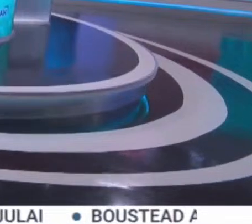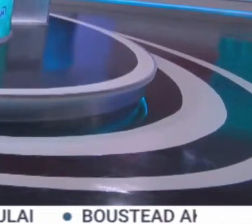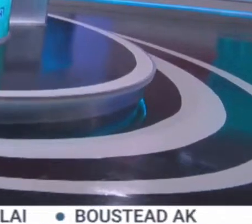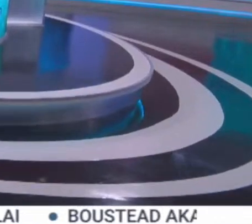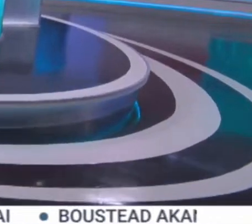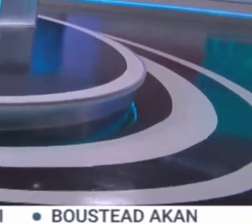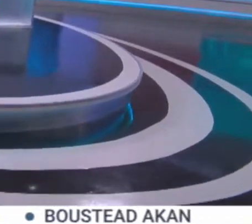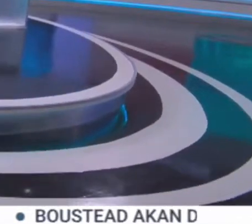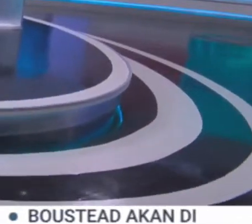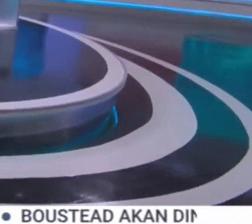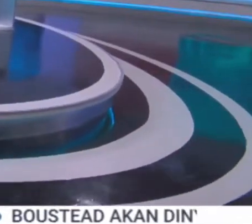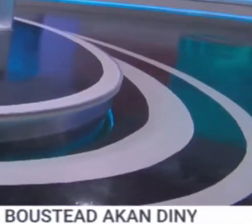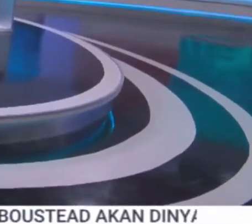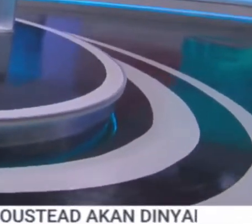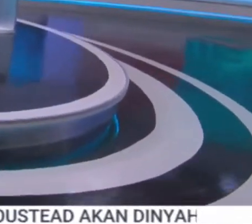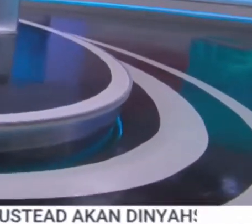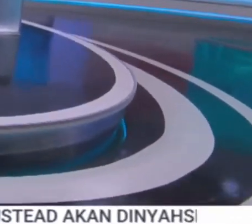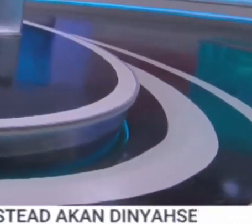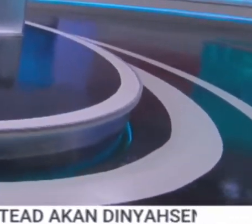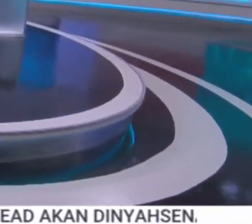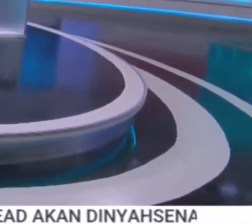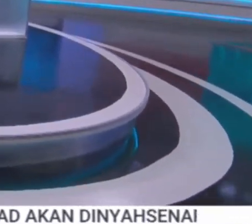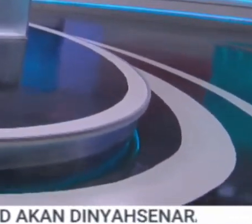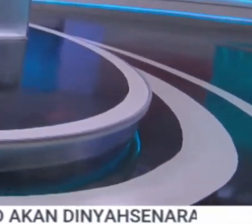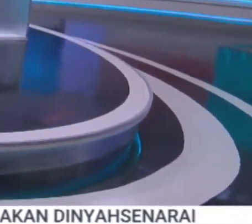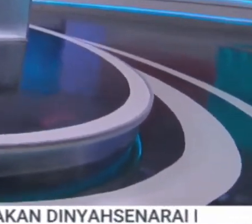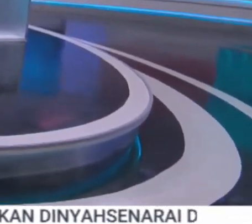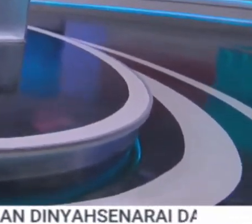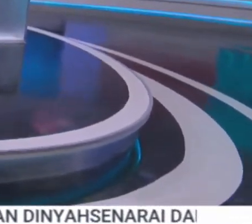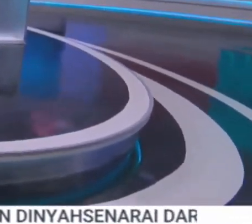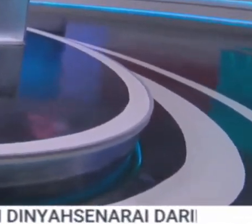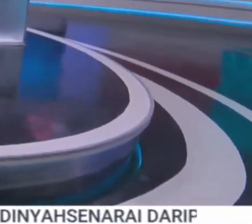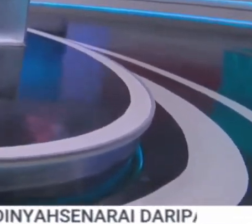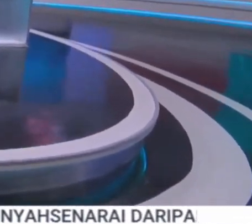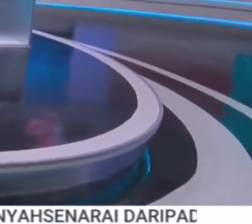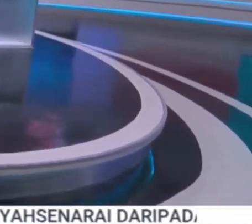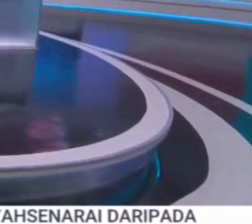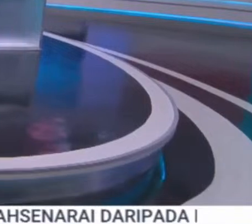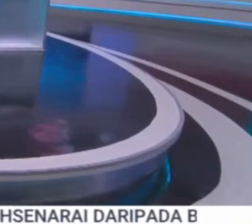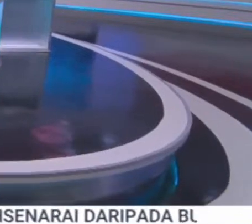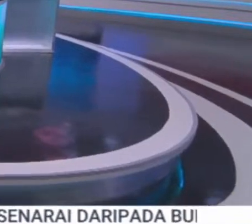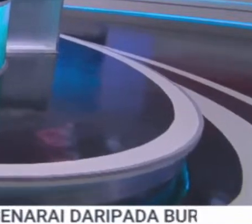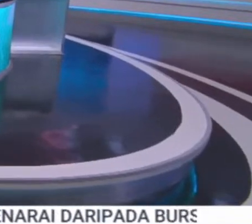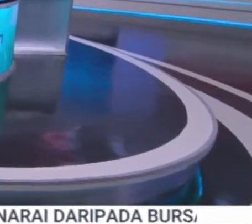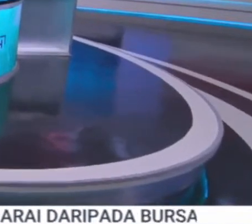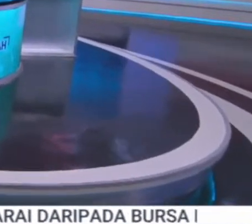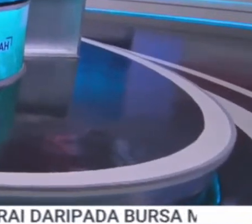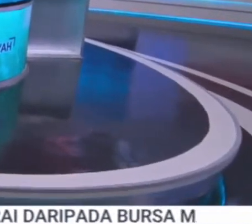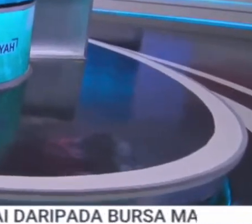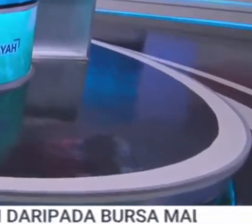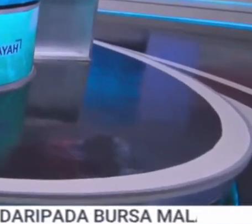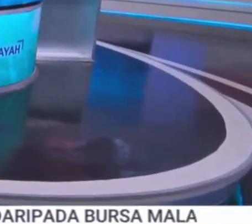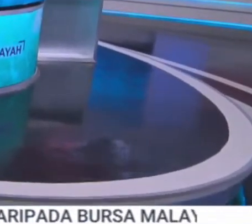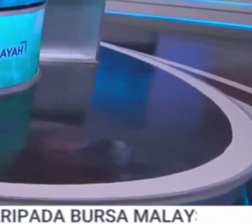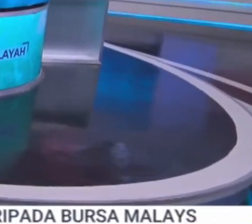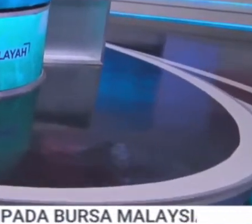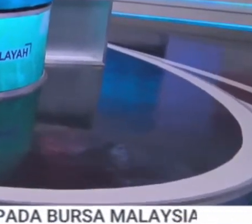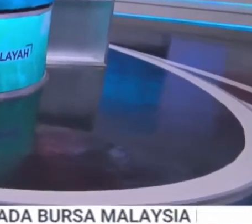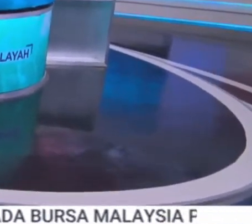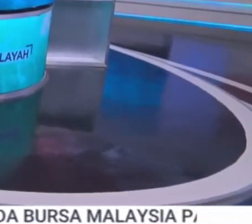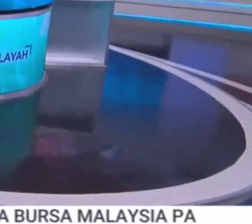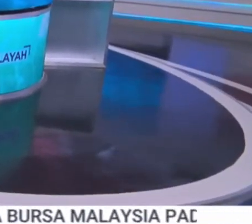dan lintas langsung dari Sarawak dan Sabah. Terus setia sejam bersama Berita Wilayah.